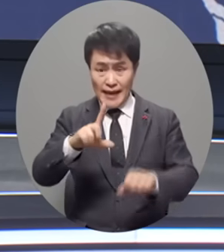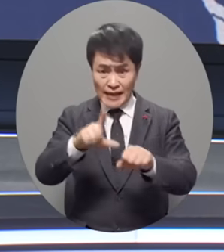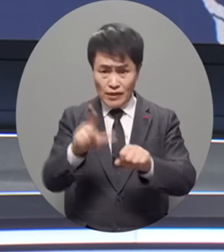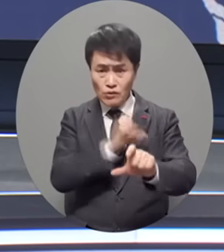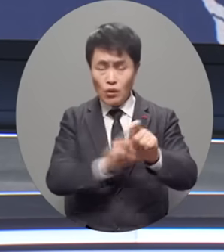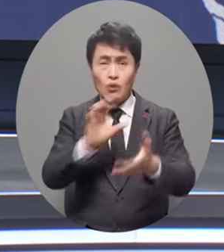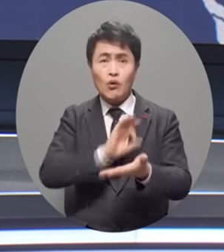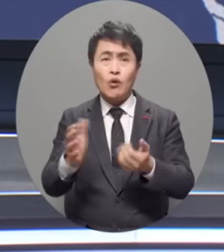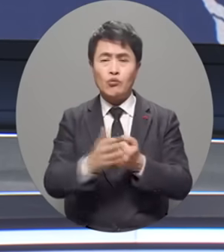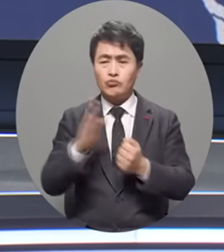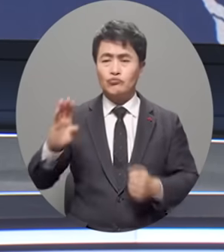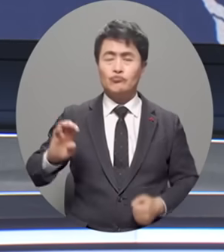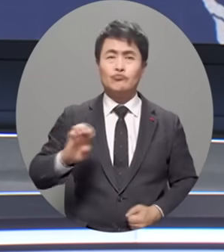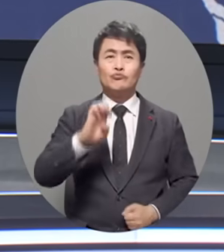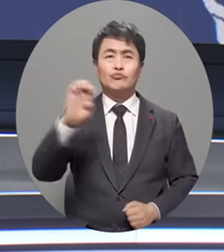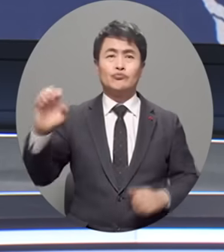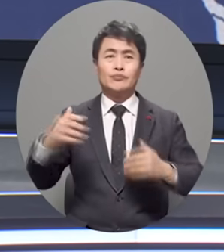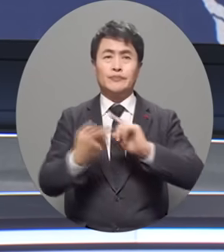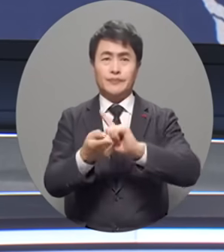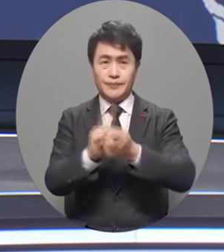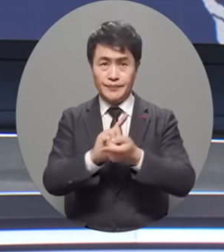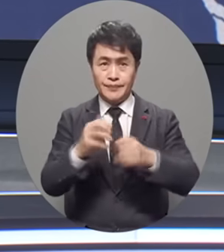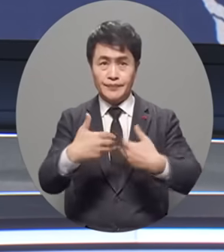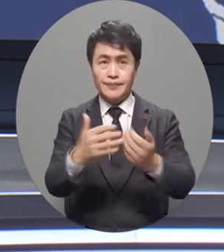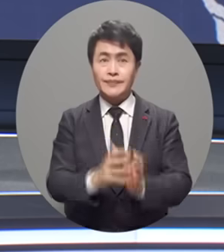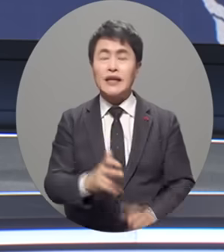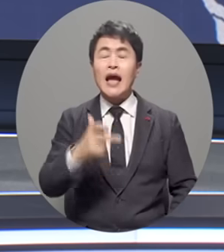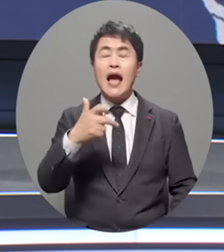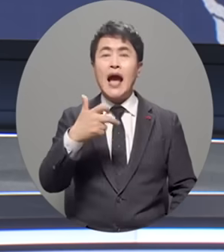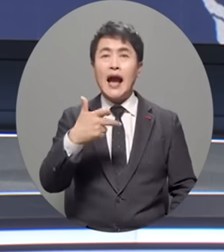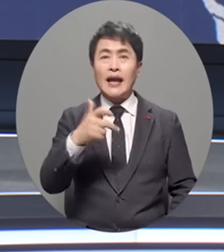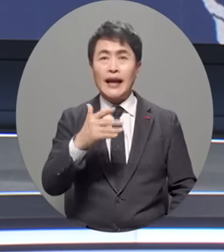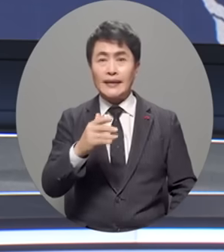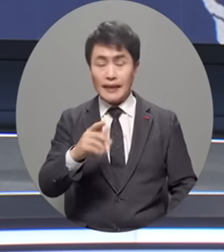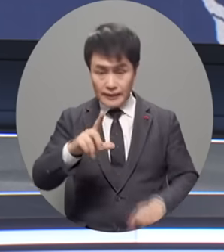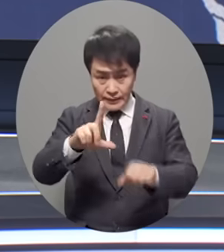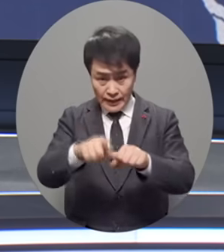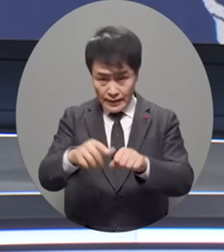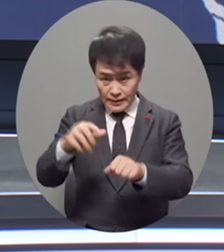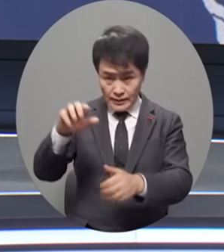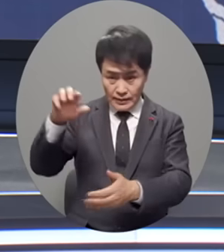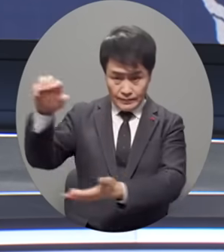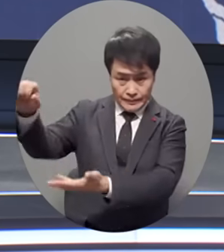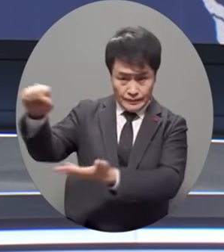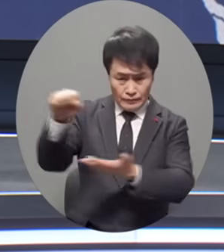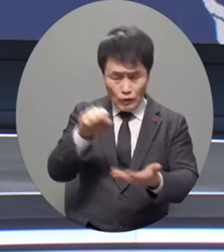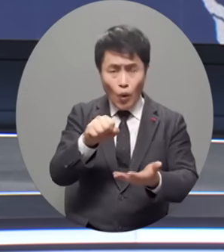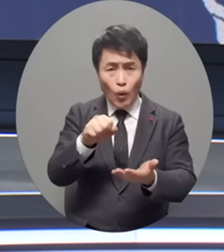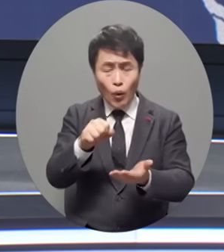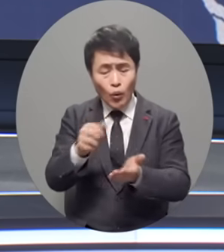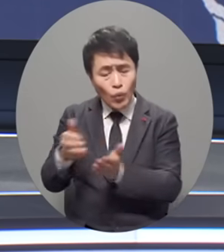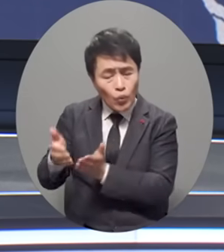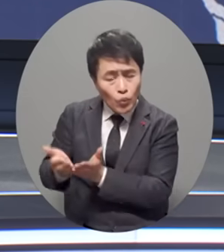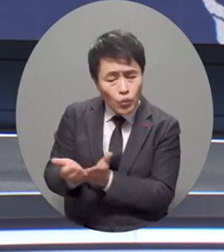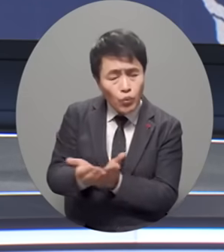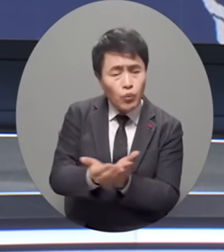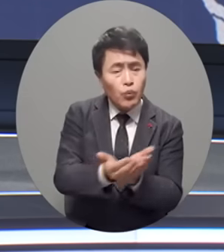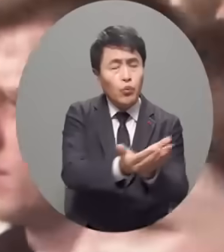된 유럽이 대신 카타르산 가스를 가져오는 주요 수송로가 됐기